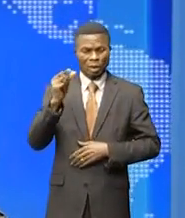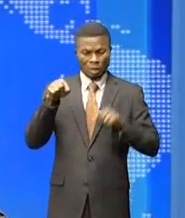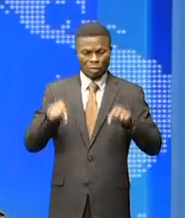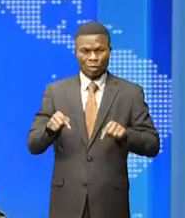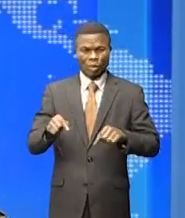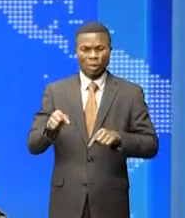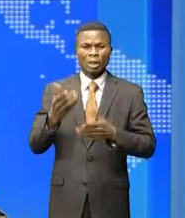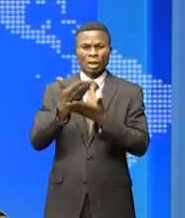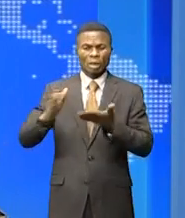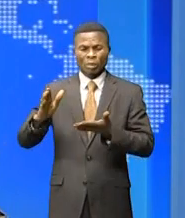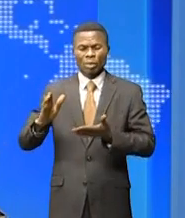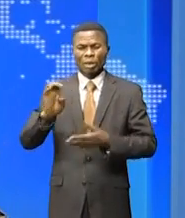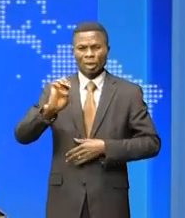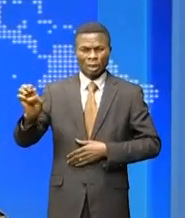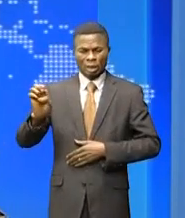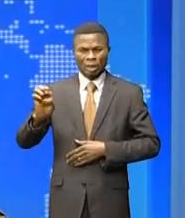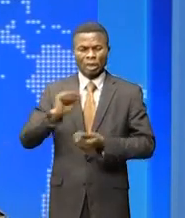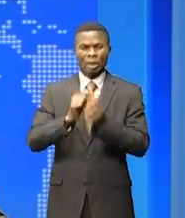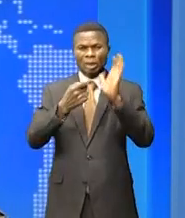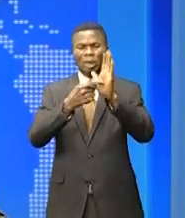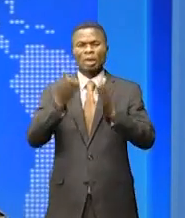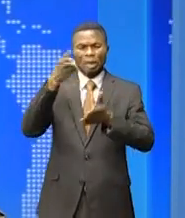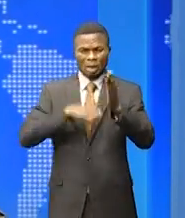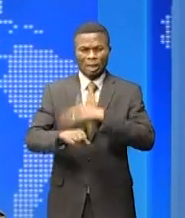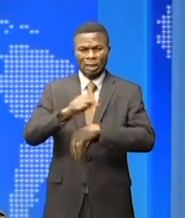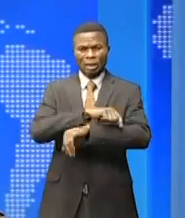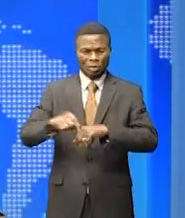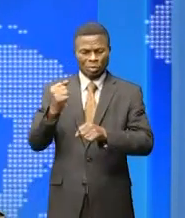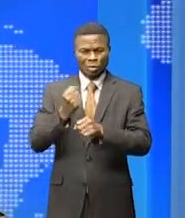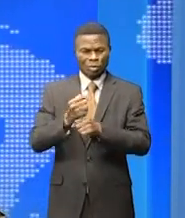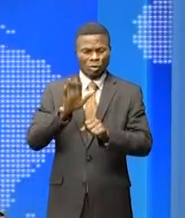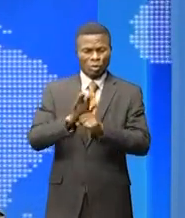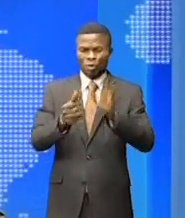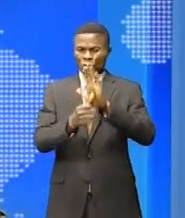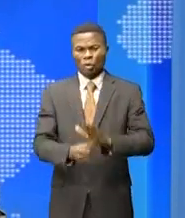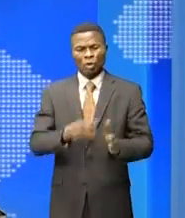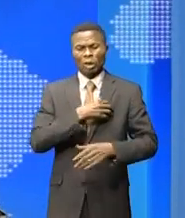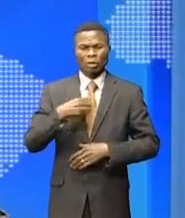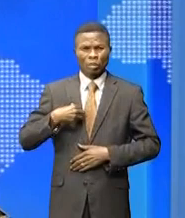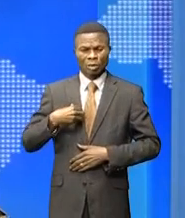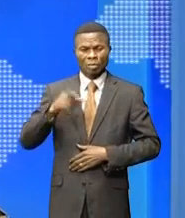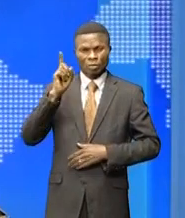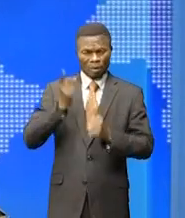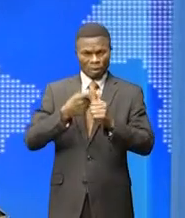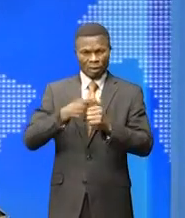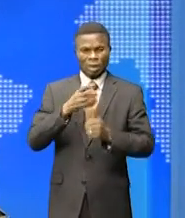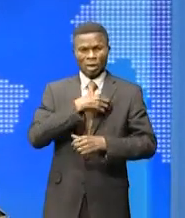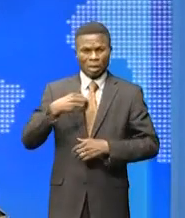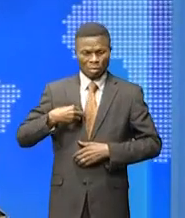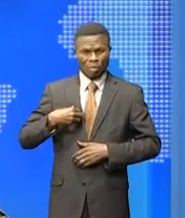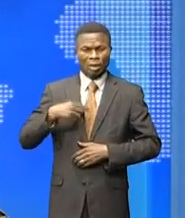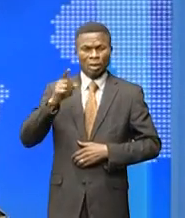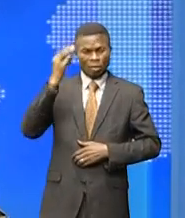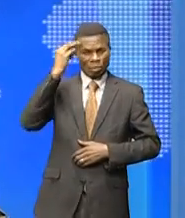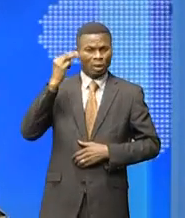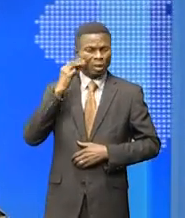cette partie du pays sur leur représentativité qui souffre d'application. Mais bien avant, Madame Antoinette Nsamba, ministre